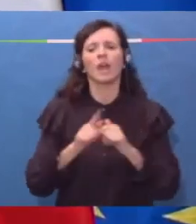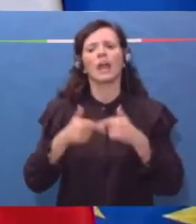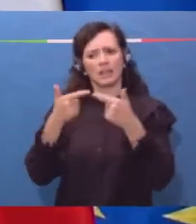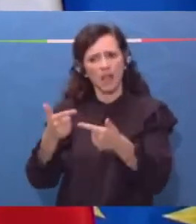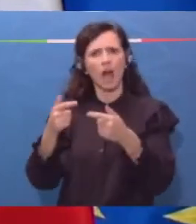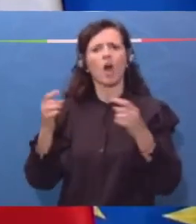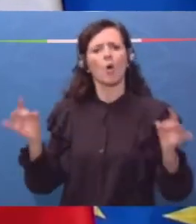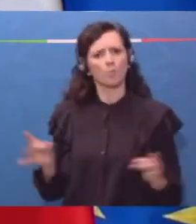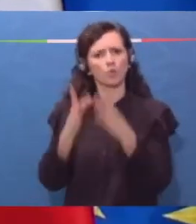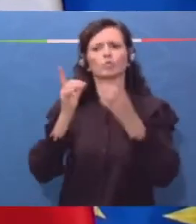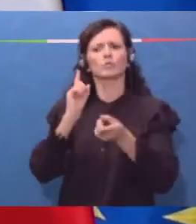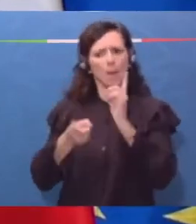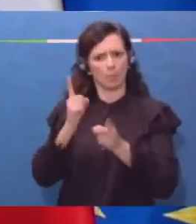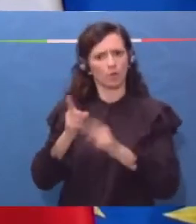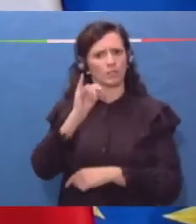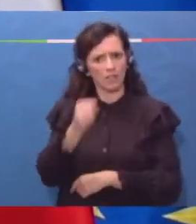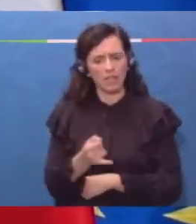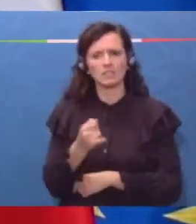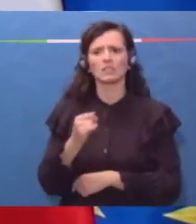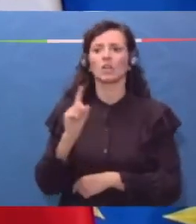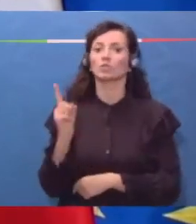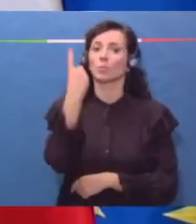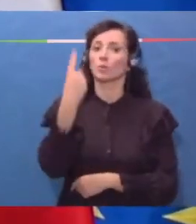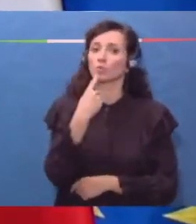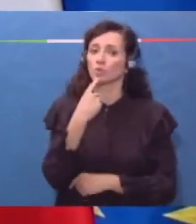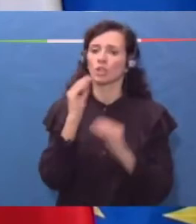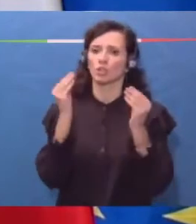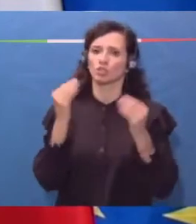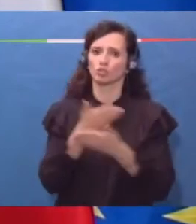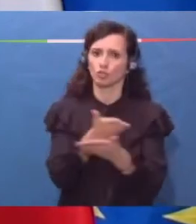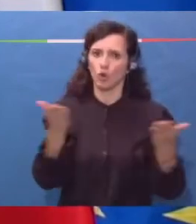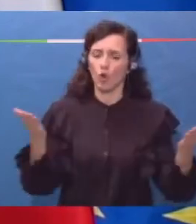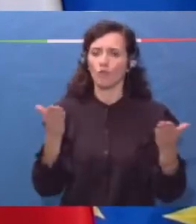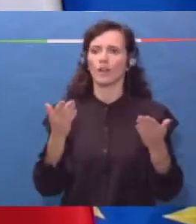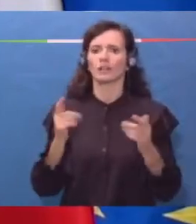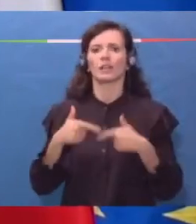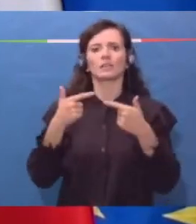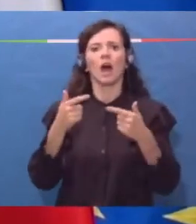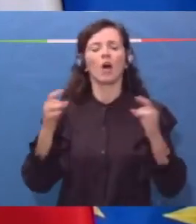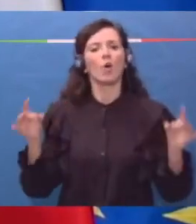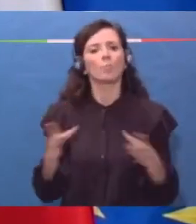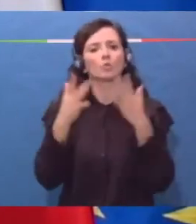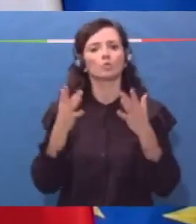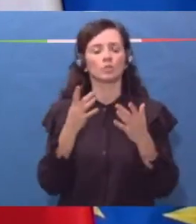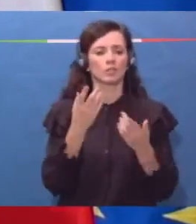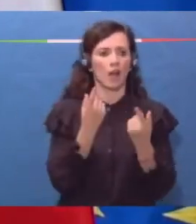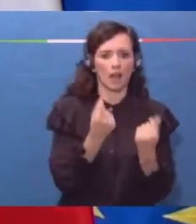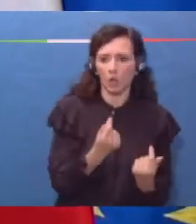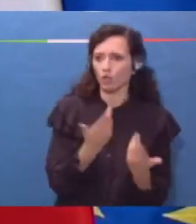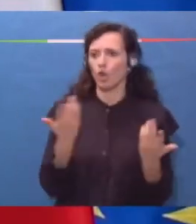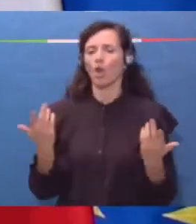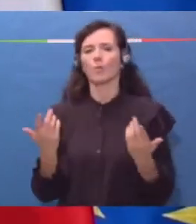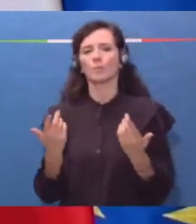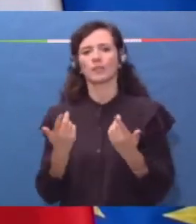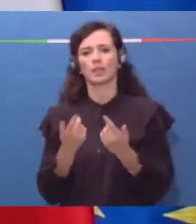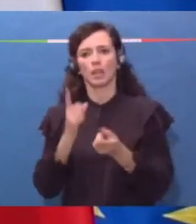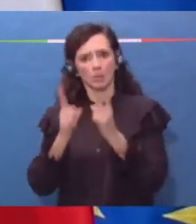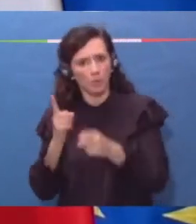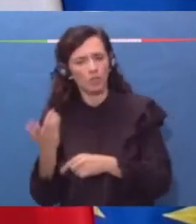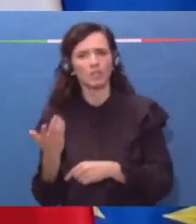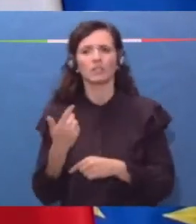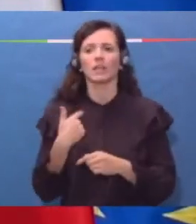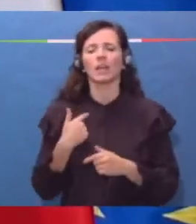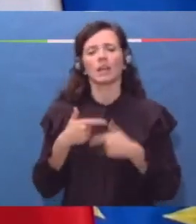politiche, soprattutto ai giovani, economiche. In questi paesi dobbiamo lottare ai confini per